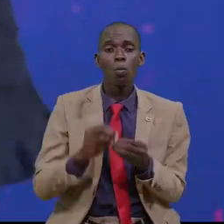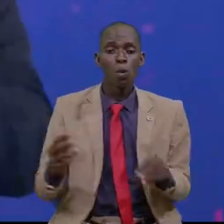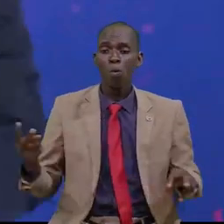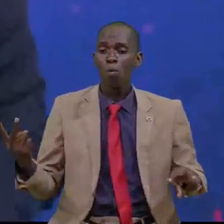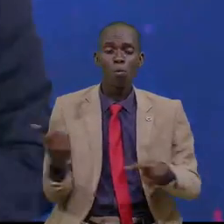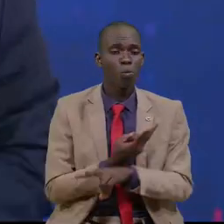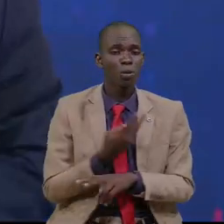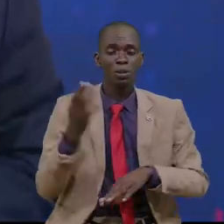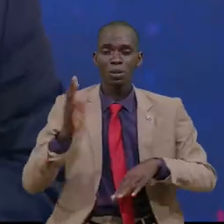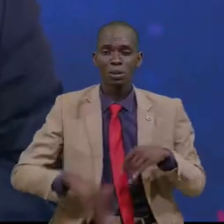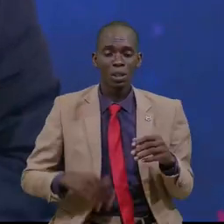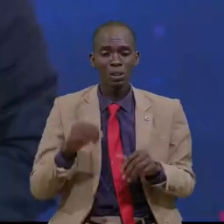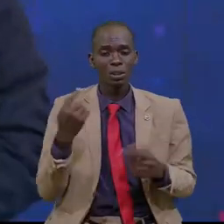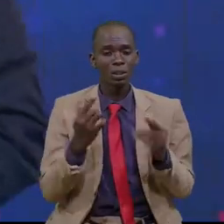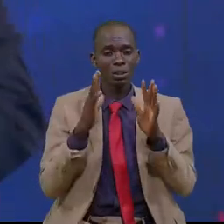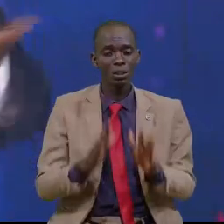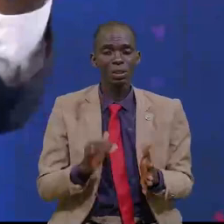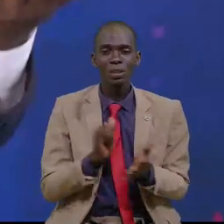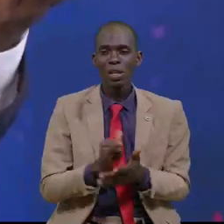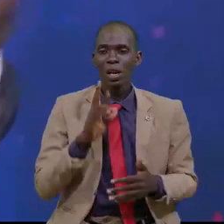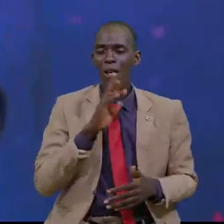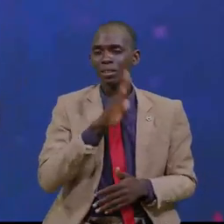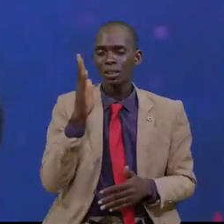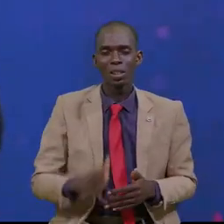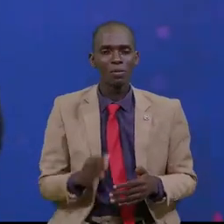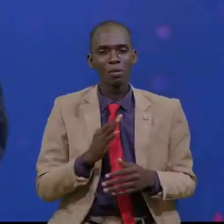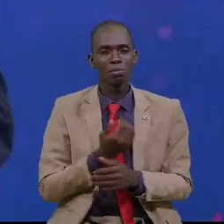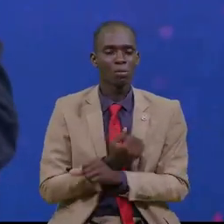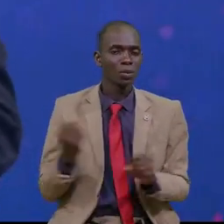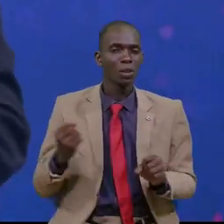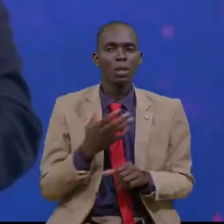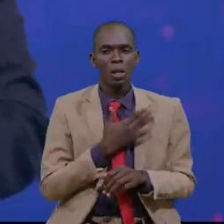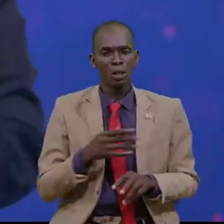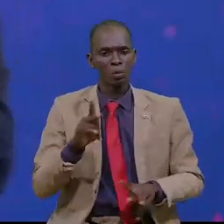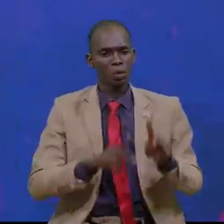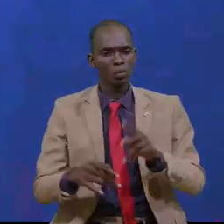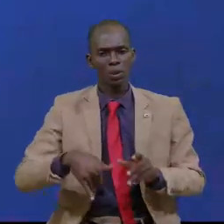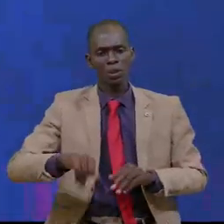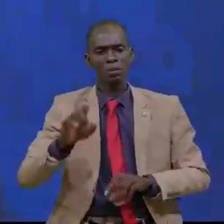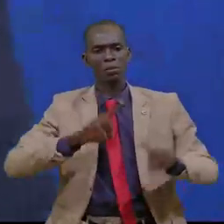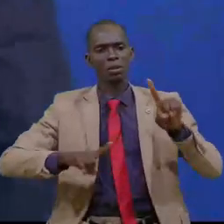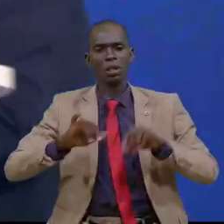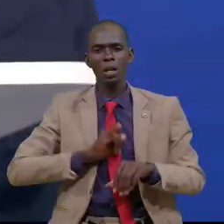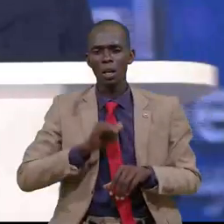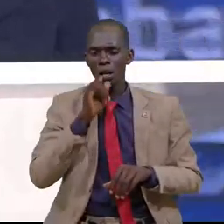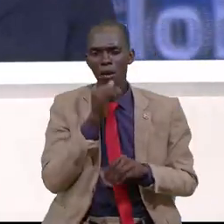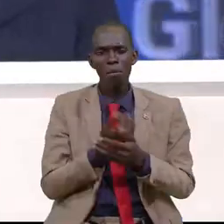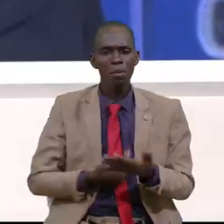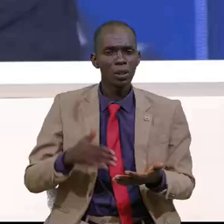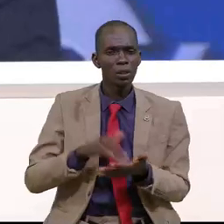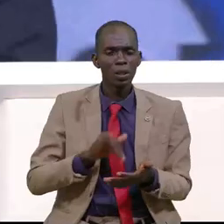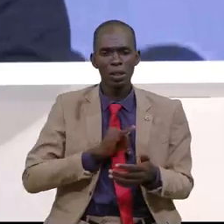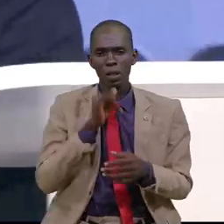que les incroyants qui n'ont jamais été sauvés. Et ils disent, je suis né de nouveau.